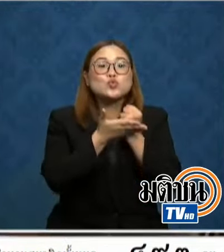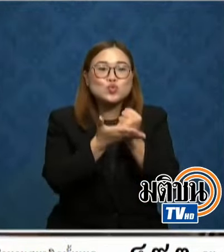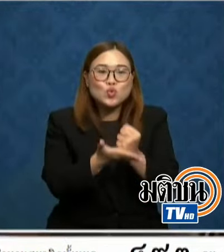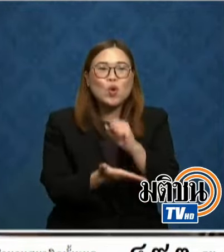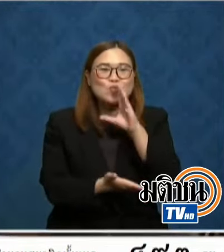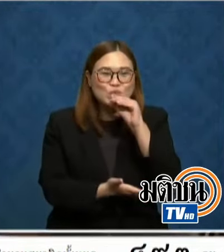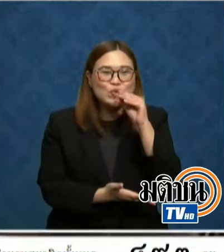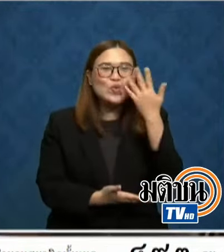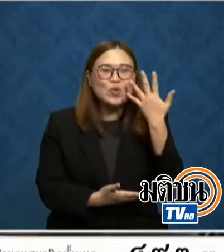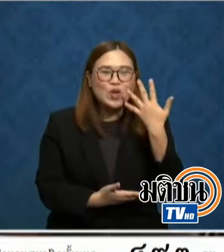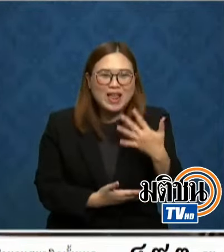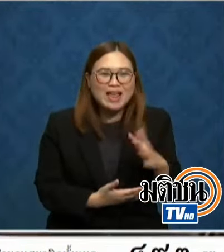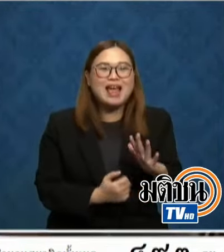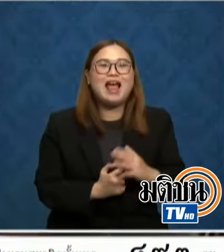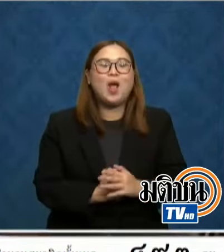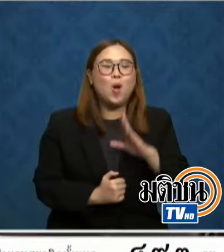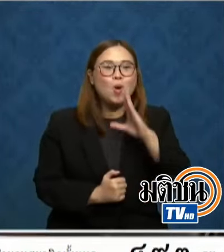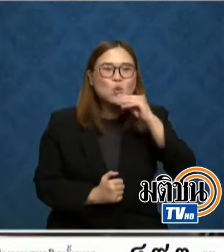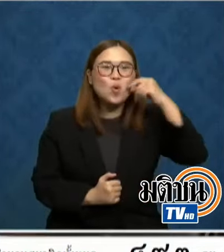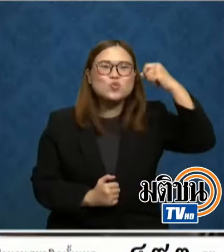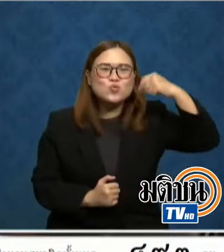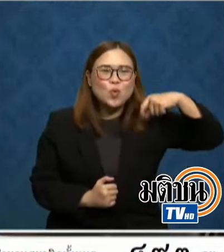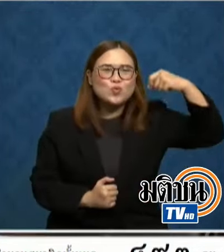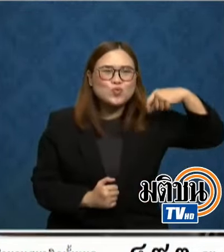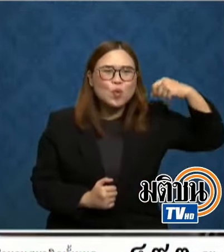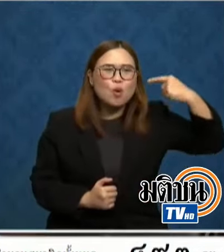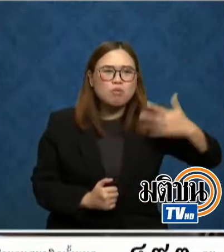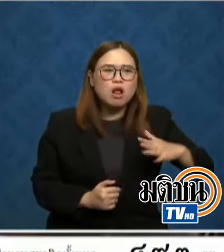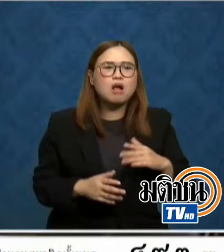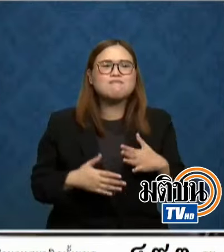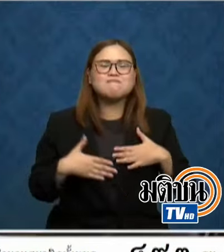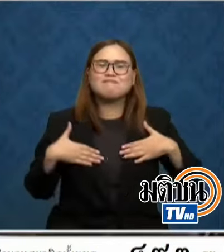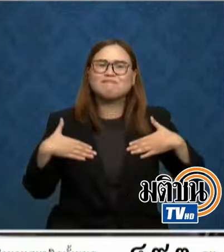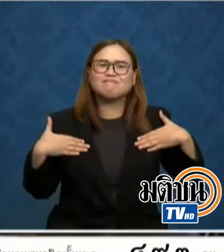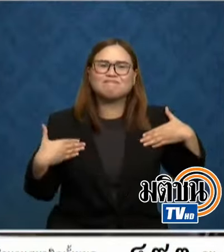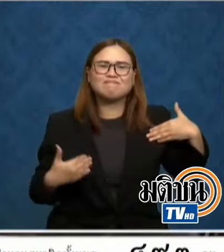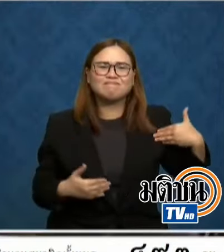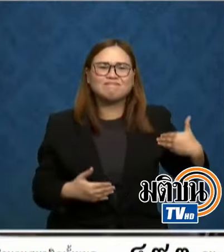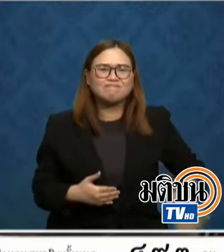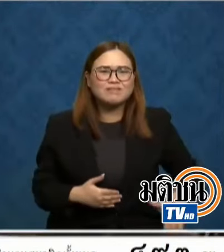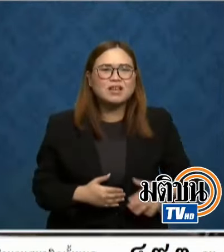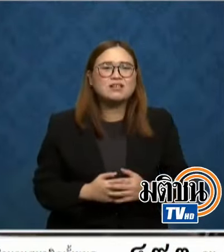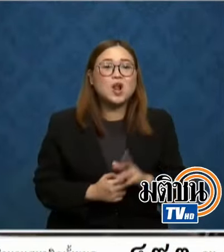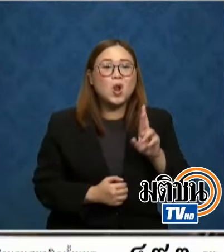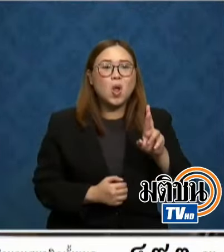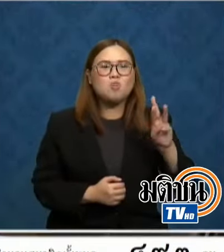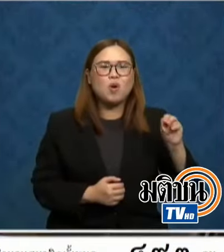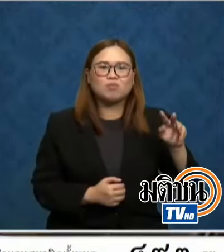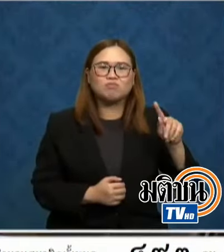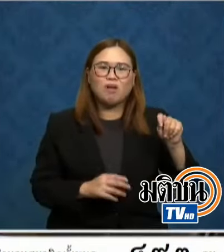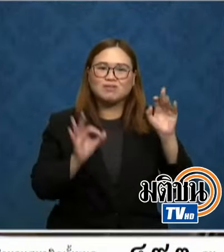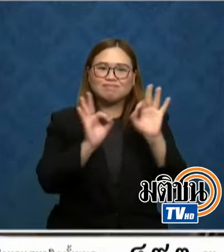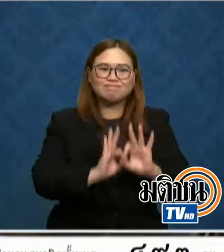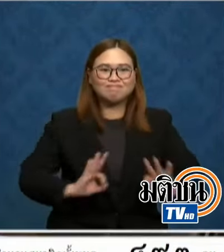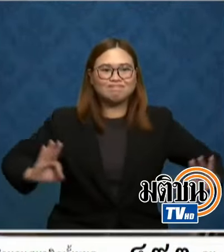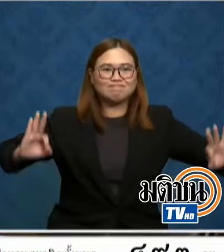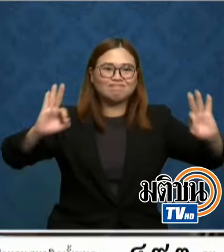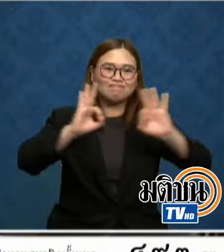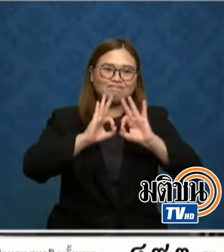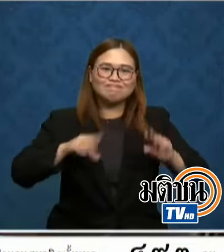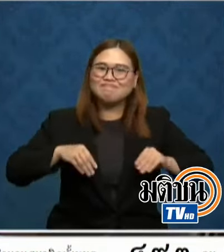ในเรื่องนี้เหมือนกันได้ย้ําแล้วก็แสดงถึงความไม่สบายใจที่รัฐมนตรีไม่ให้ความสำคัญนะฮะในการมาตอบก